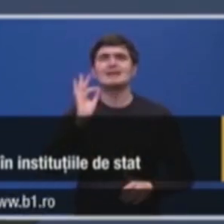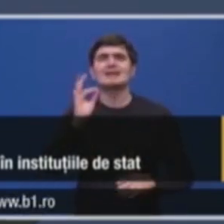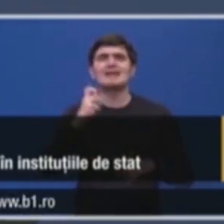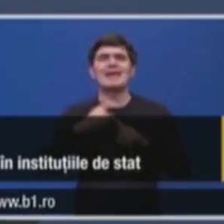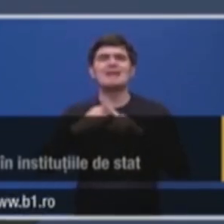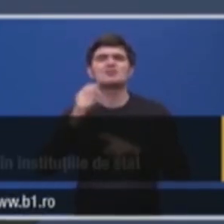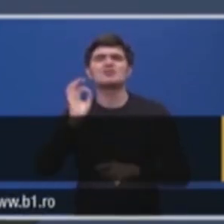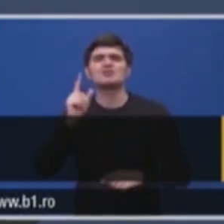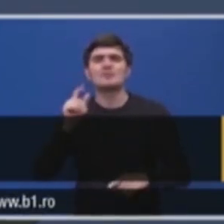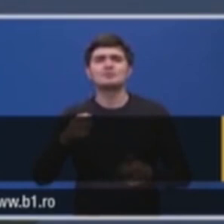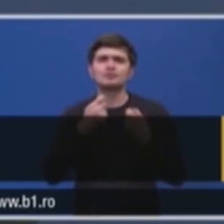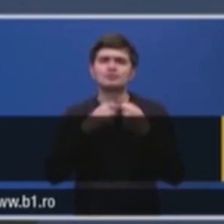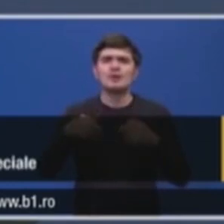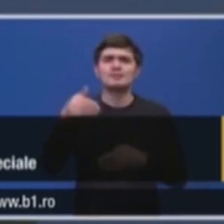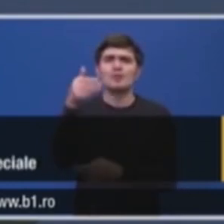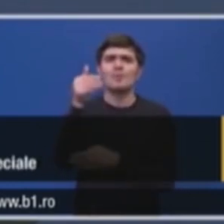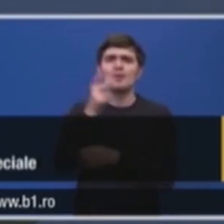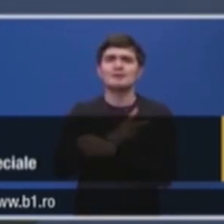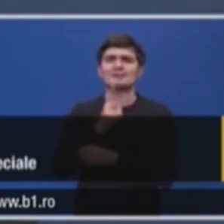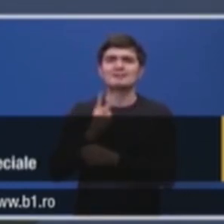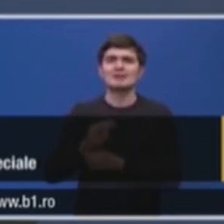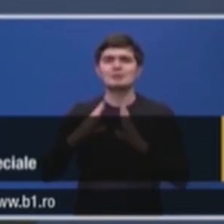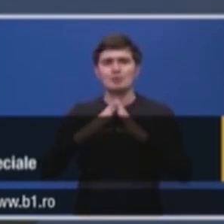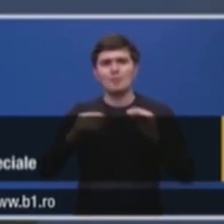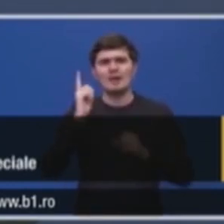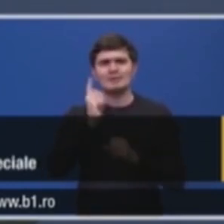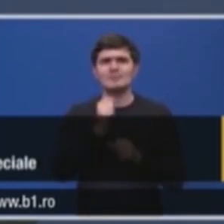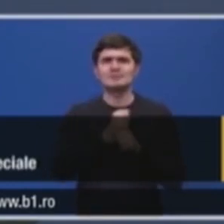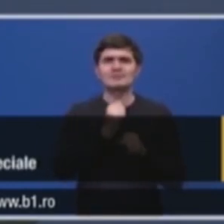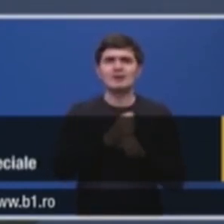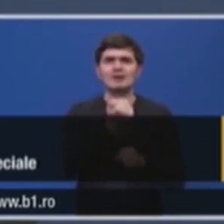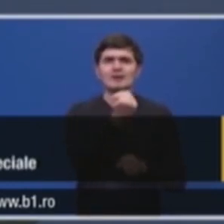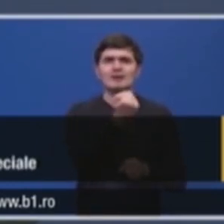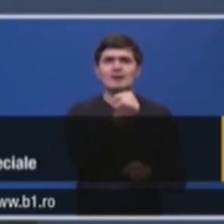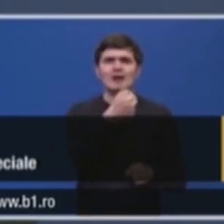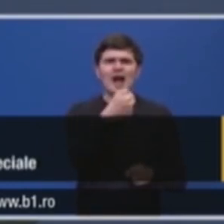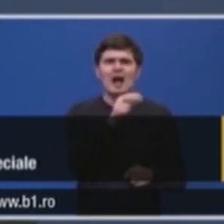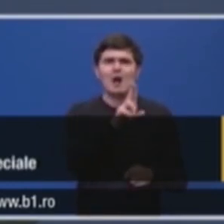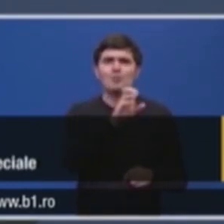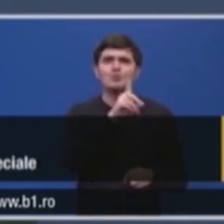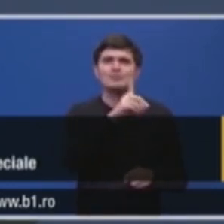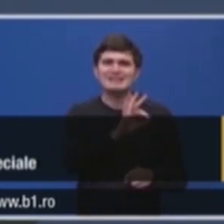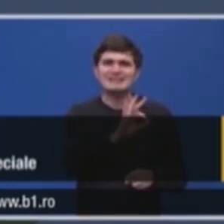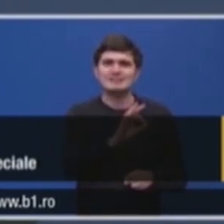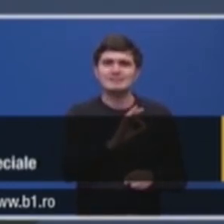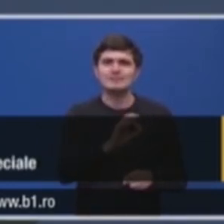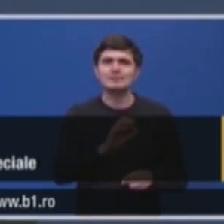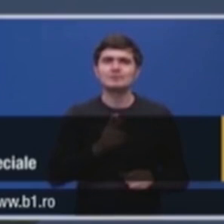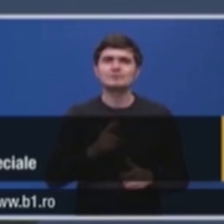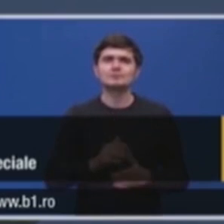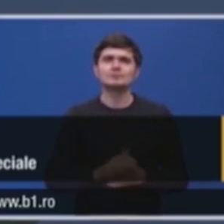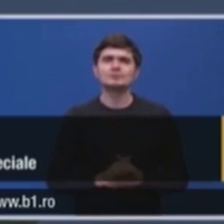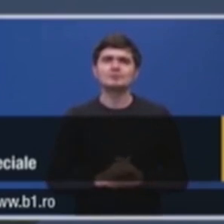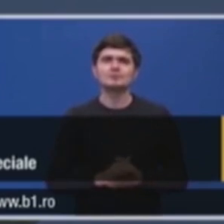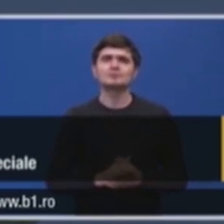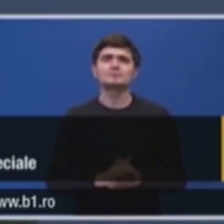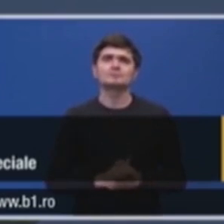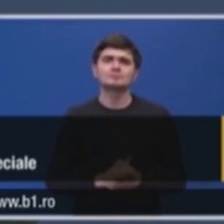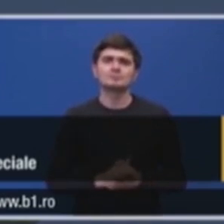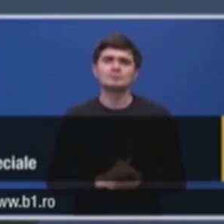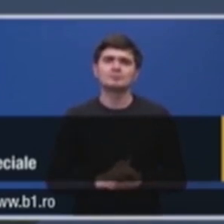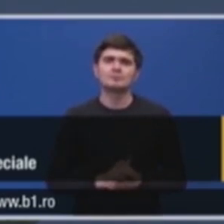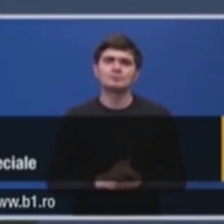stat din România trebuie să treacă printr-un proces de audit, profesionalizare, numirea politică a bordurilor.